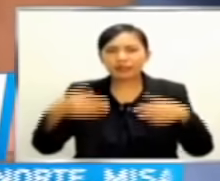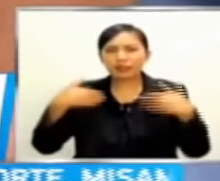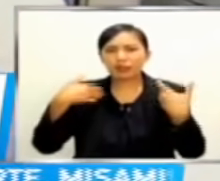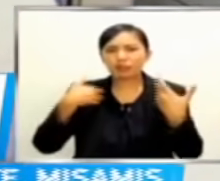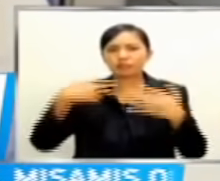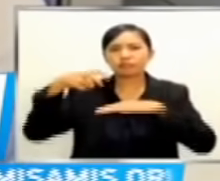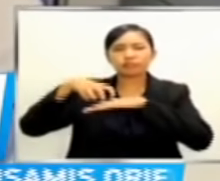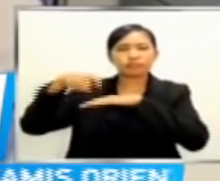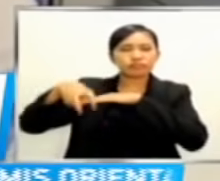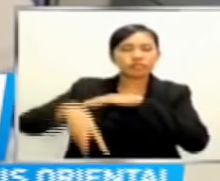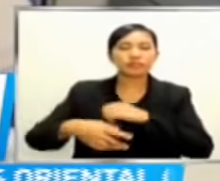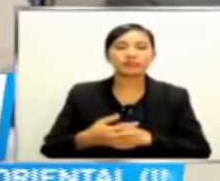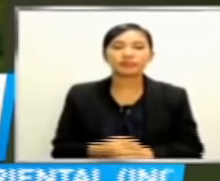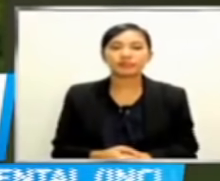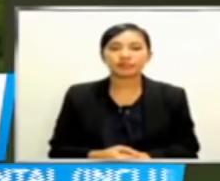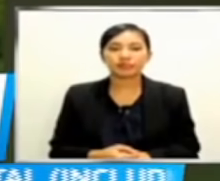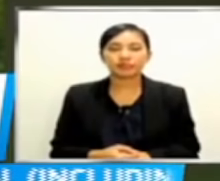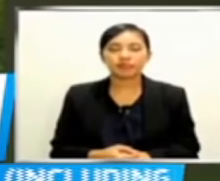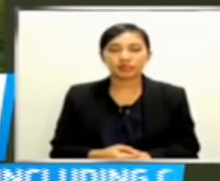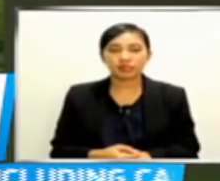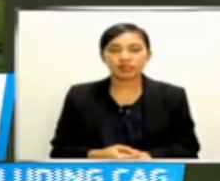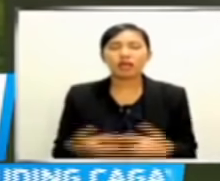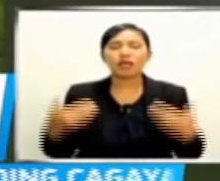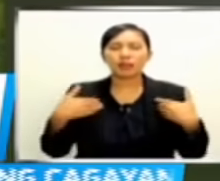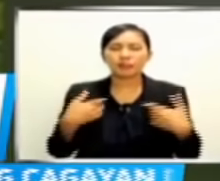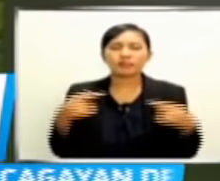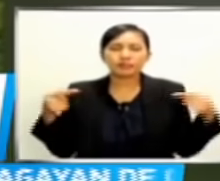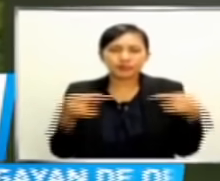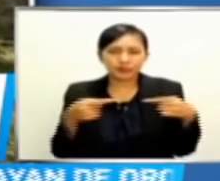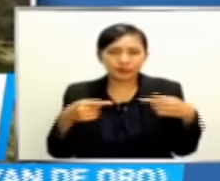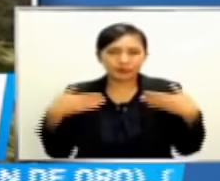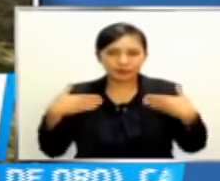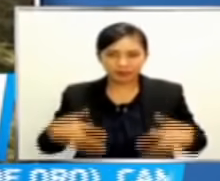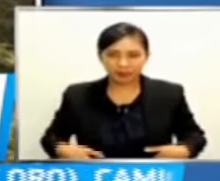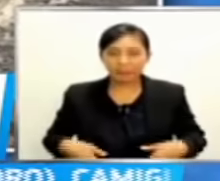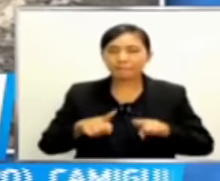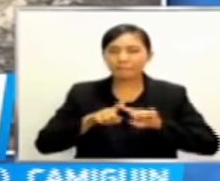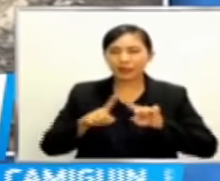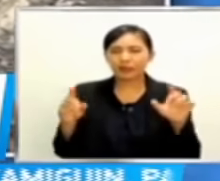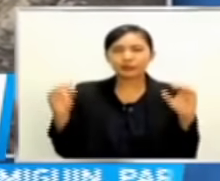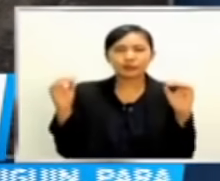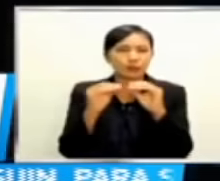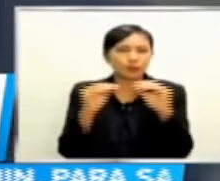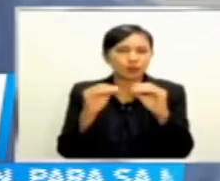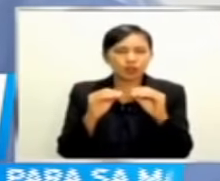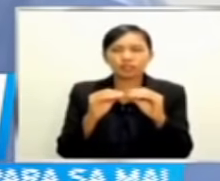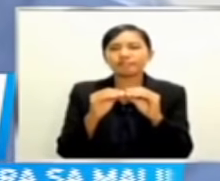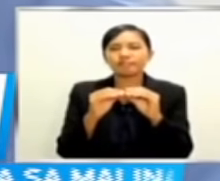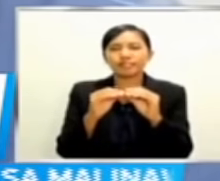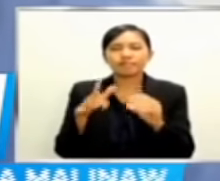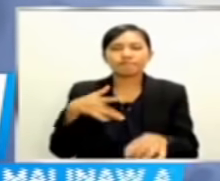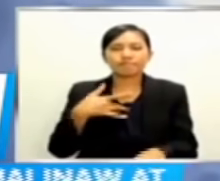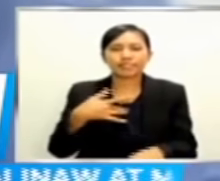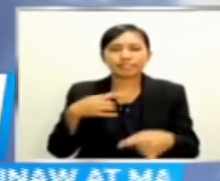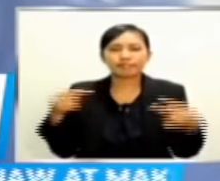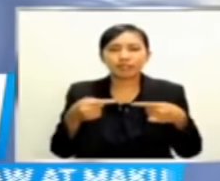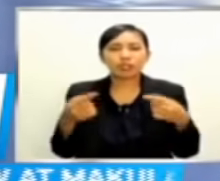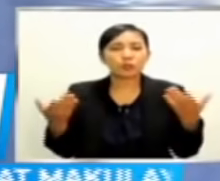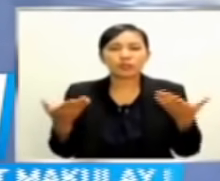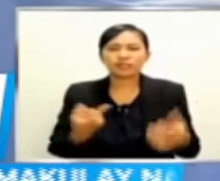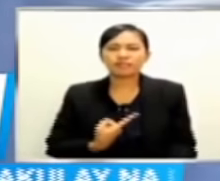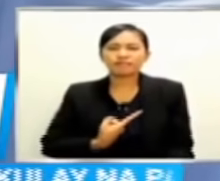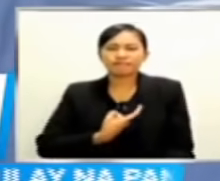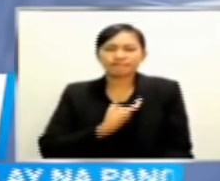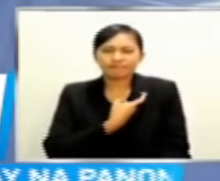May mga iniinda pa siya sa katawan, pero mas ramdam daw niya ang sakit sa pagkamatay ng kanyang mga kabatch. Napakasakit mo, malalugtas mo